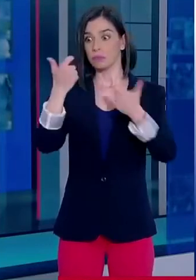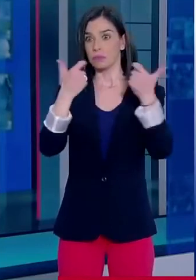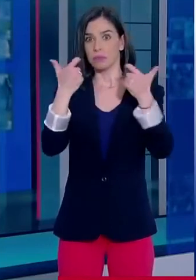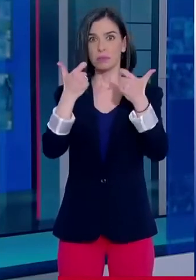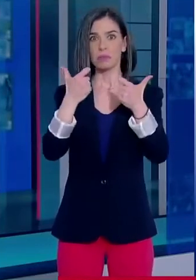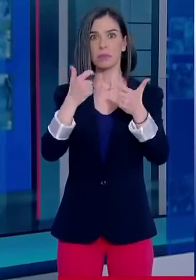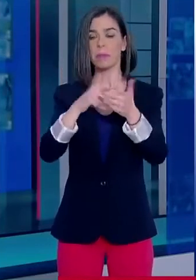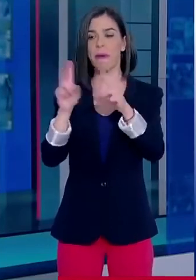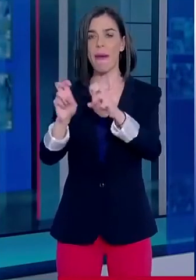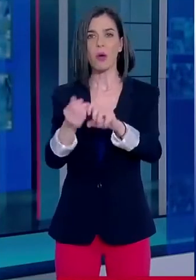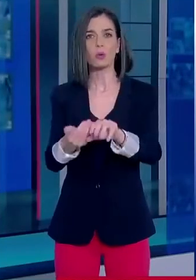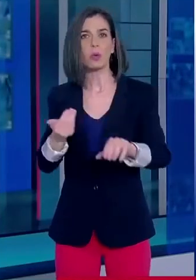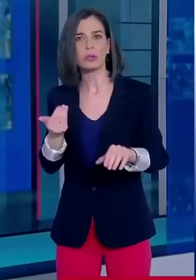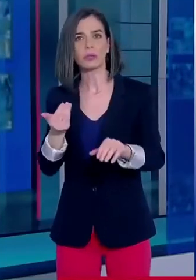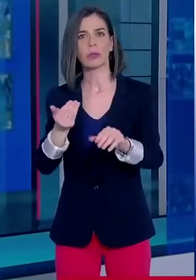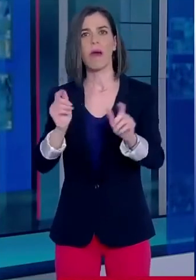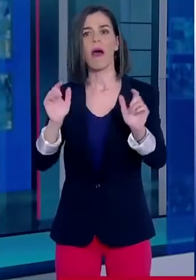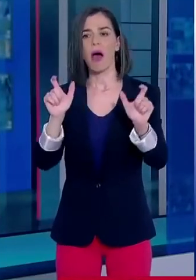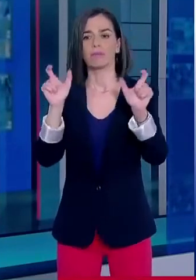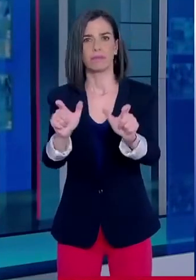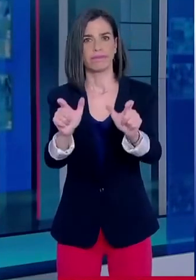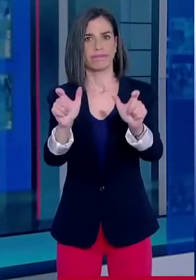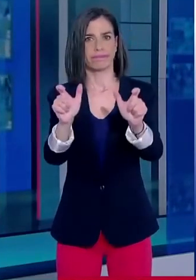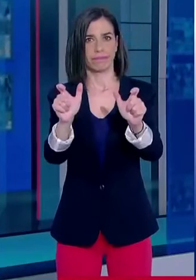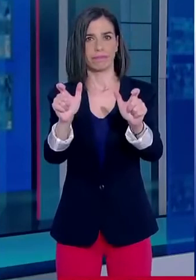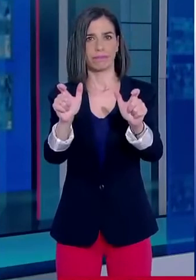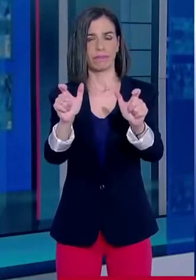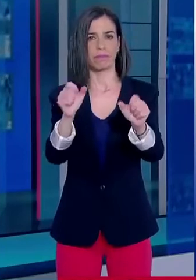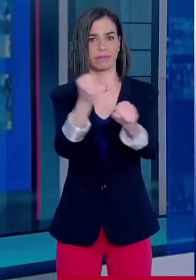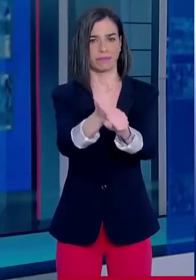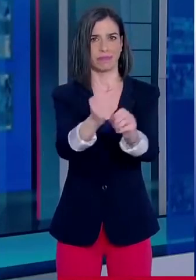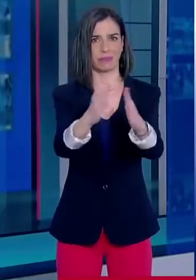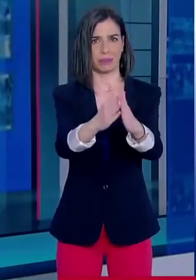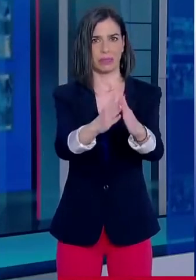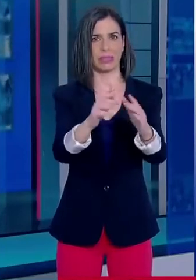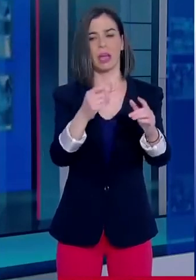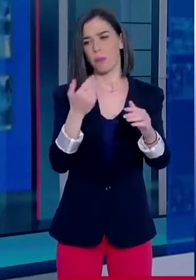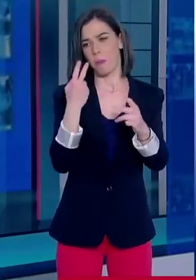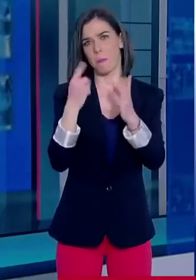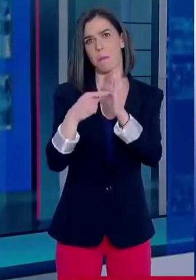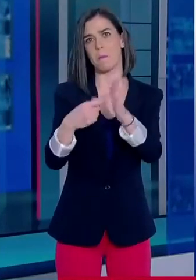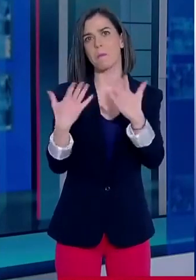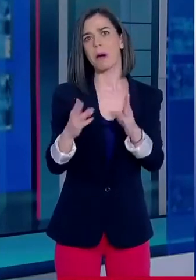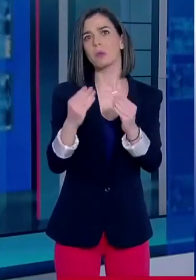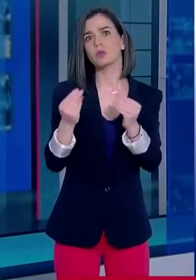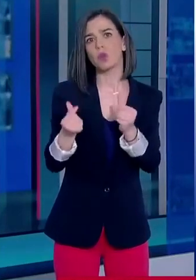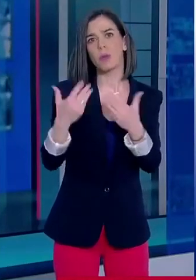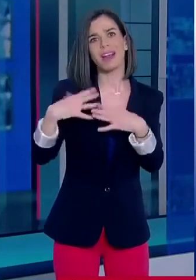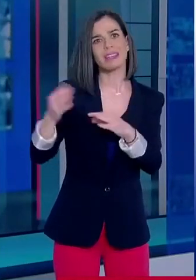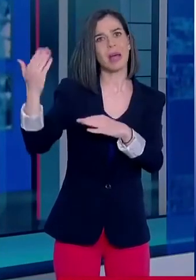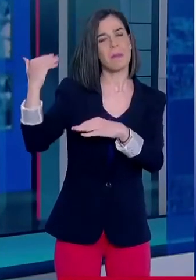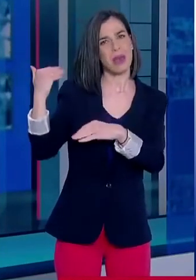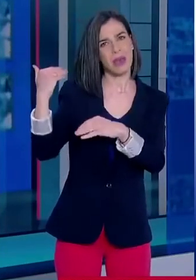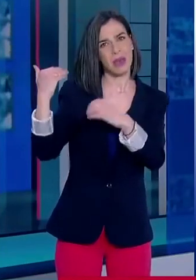έγκυρος εργαστηριακός έλεγχος, η απομόνωση και νομίζω το δείξαμε και με τις πρόσφατες έτσι, κινητοποιήσεις που κάναμε